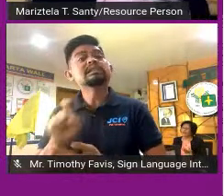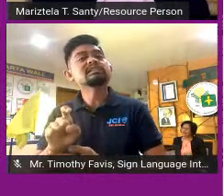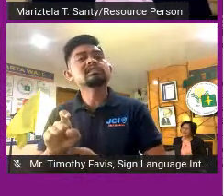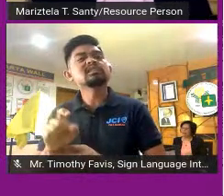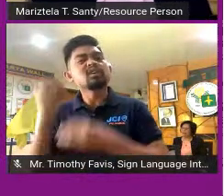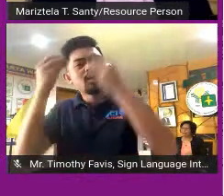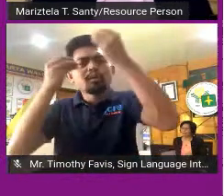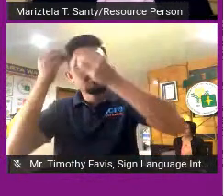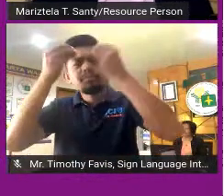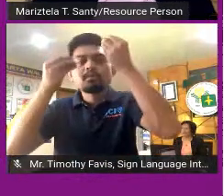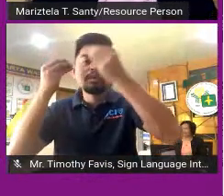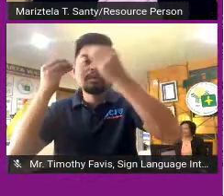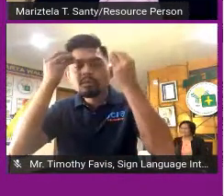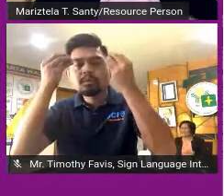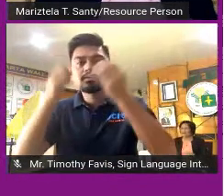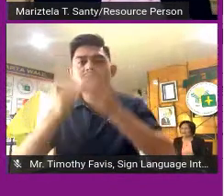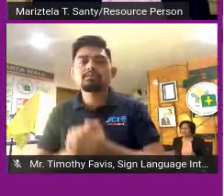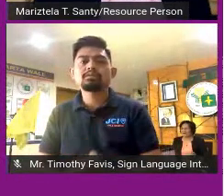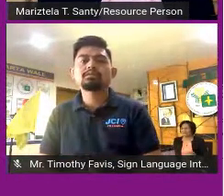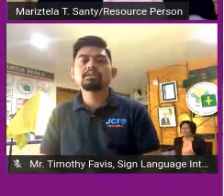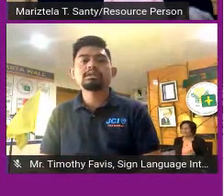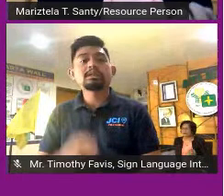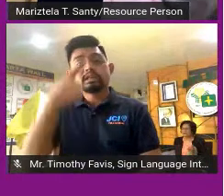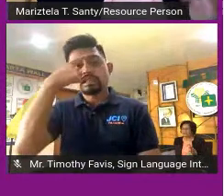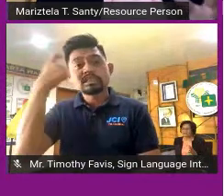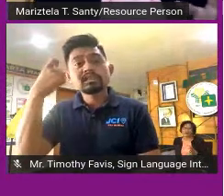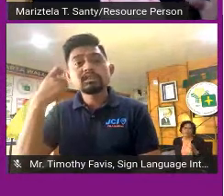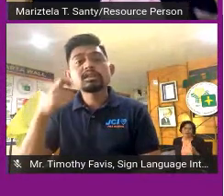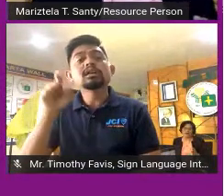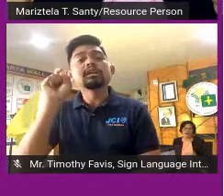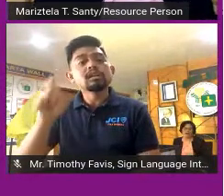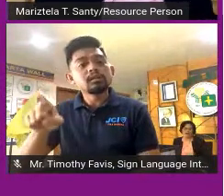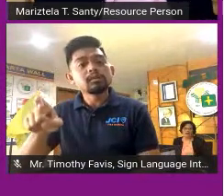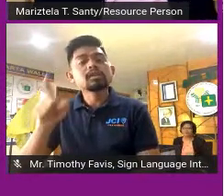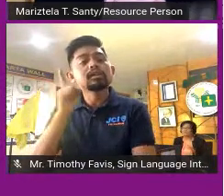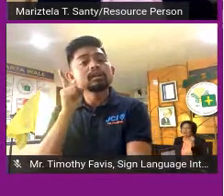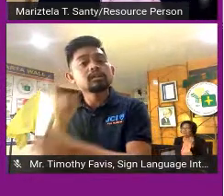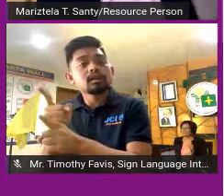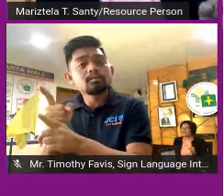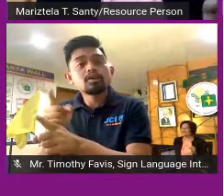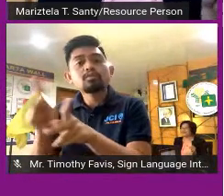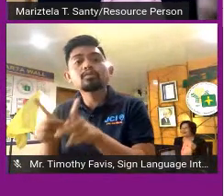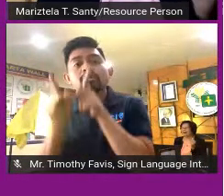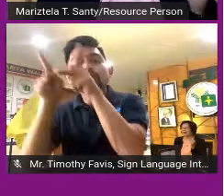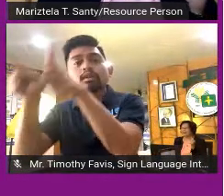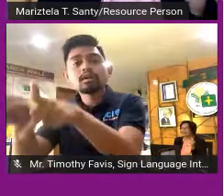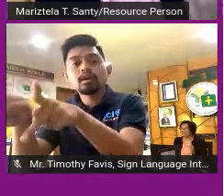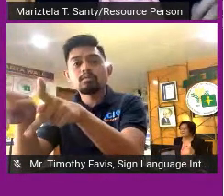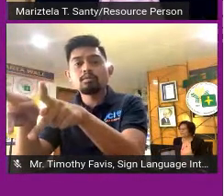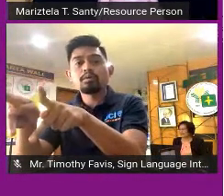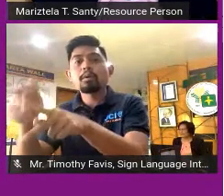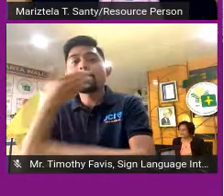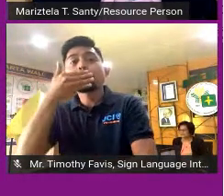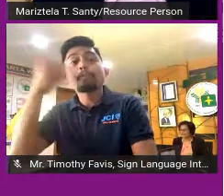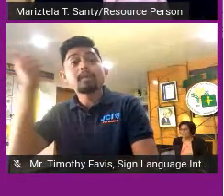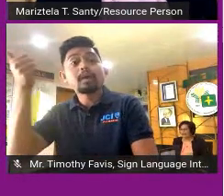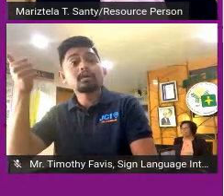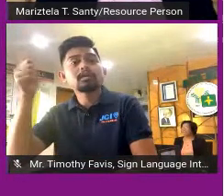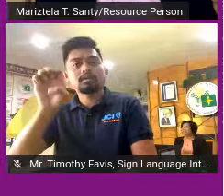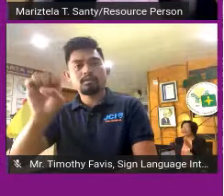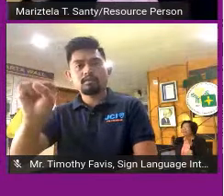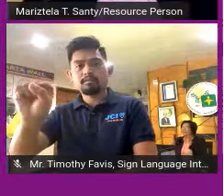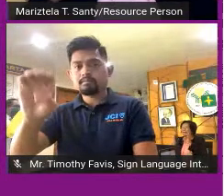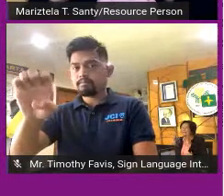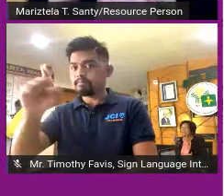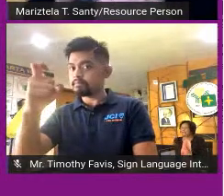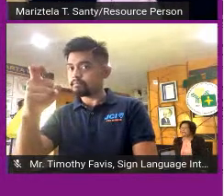ang gender in development kasi inaano natin na dapat tama. Kasi pag sex ay kasarian,